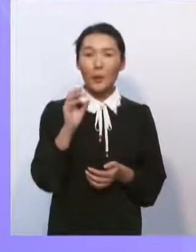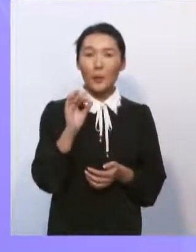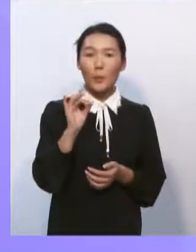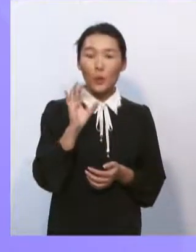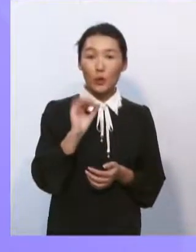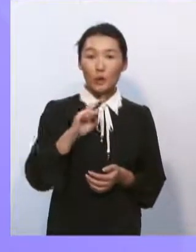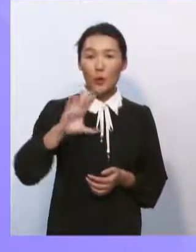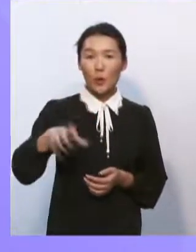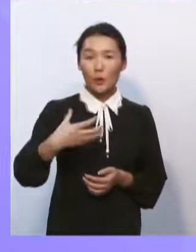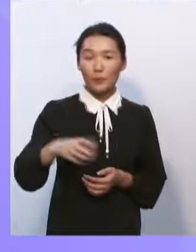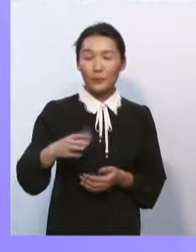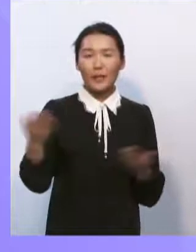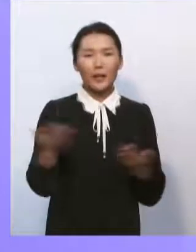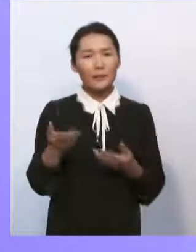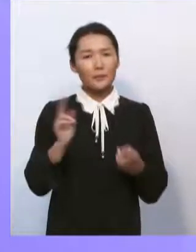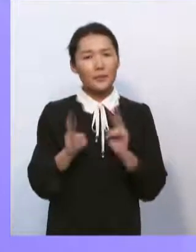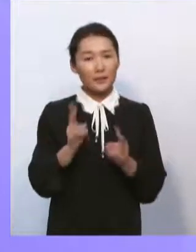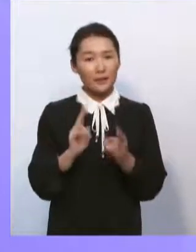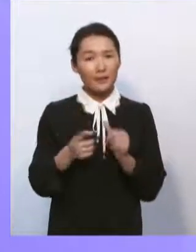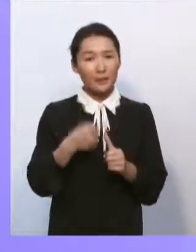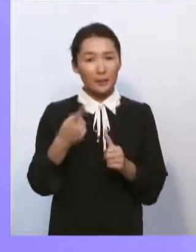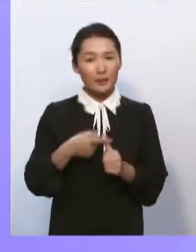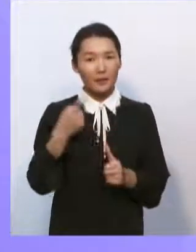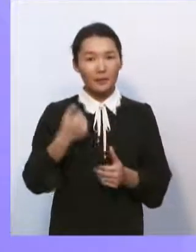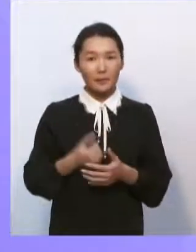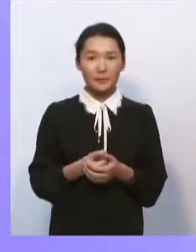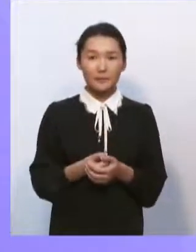кантип жасалат деп аталат.